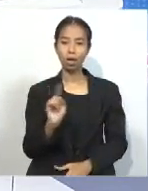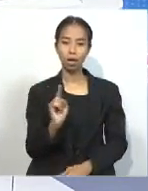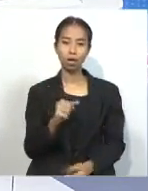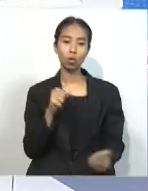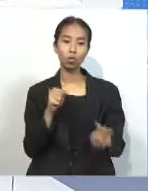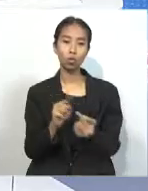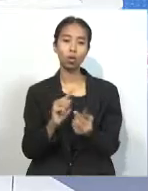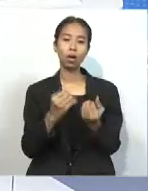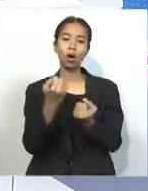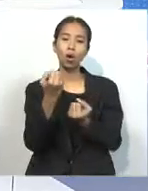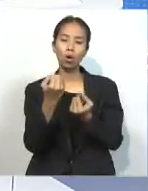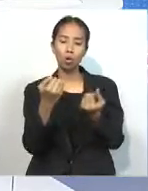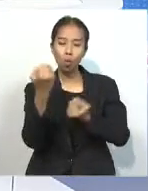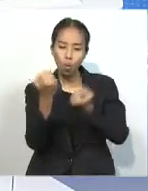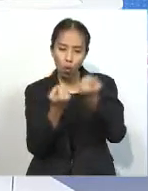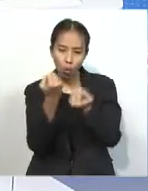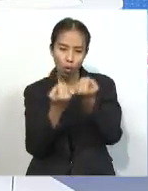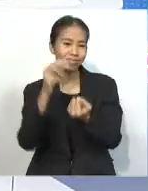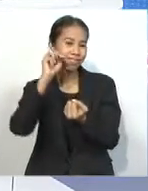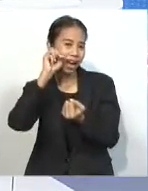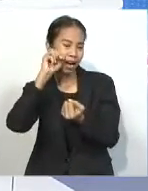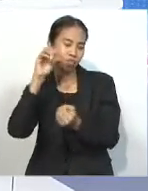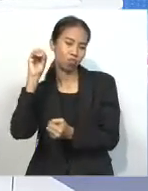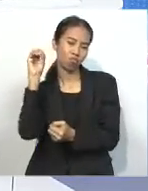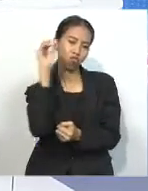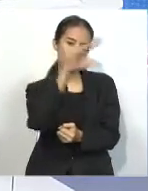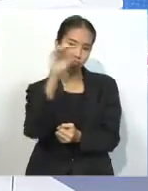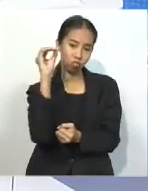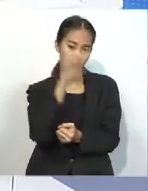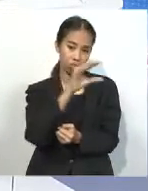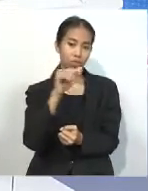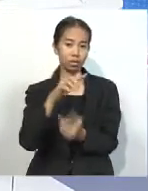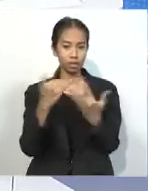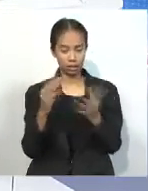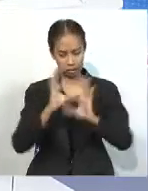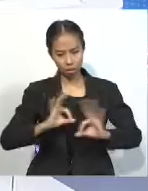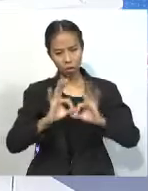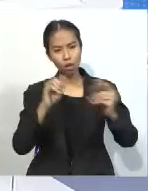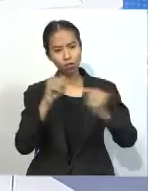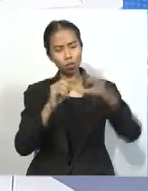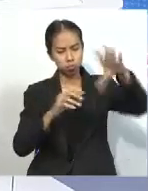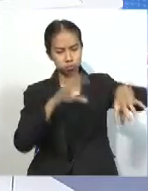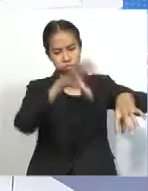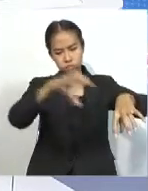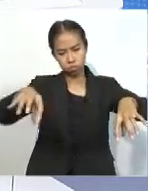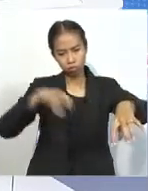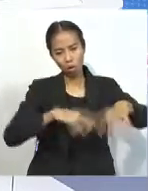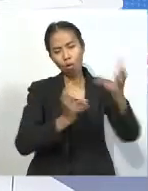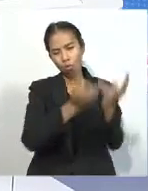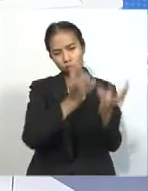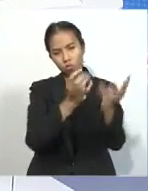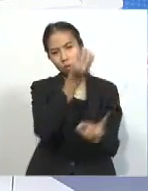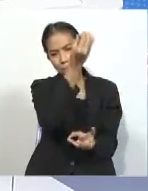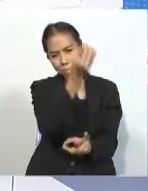รื่องของการนำรถฉีดพ่นน้ำระดมไปในพื้นที่ต่างๆโดยเฉพาะพื้นที่ที่มีฝุ่นละอองหนาแน่นอันนี้เขาจะไปช่วยเ